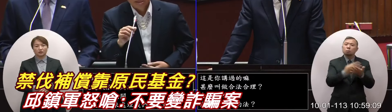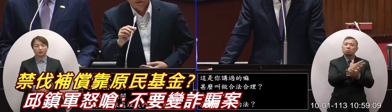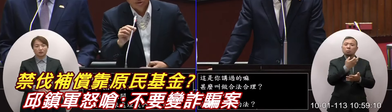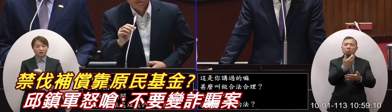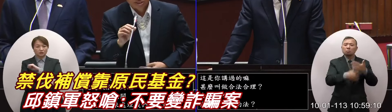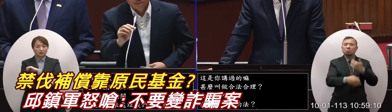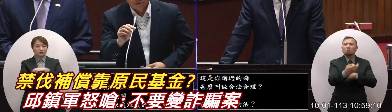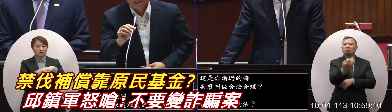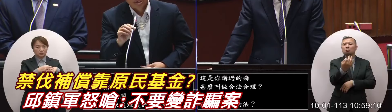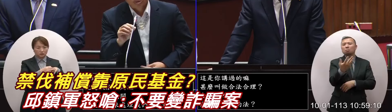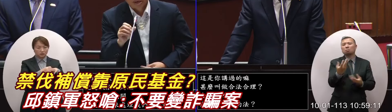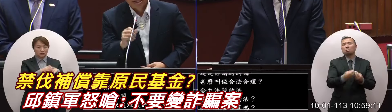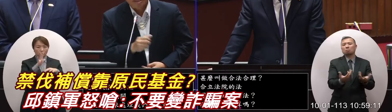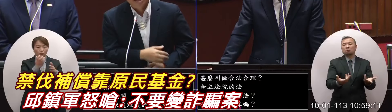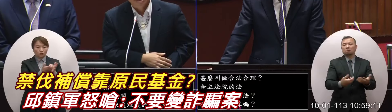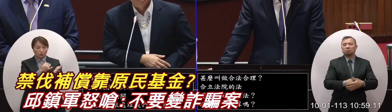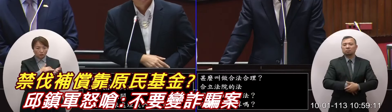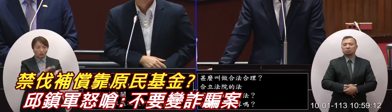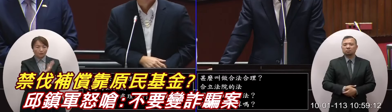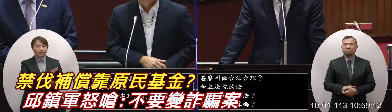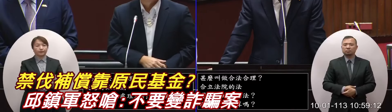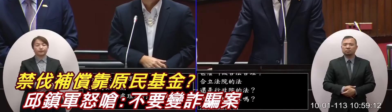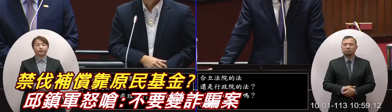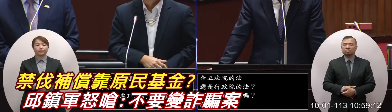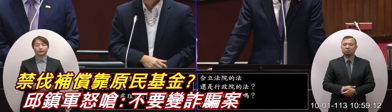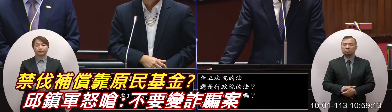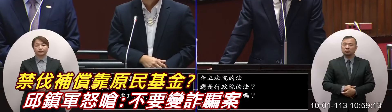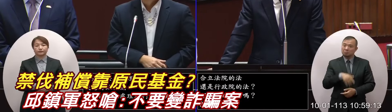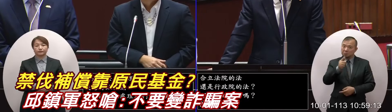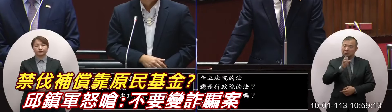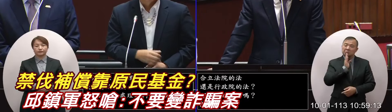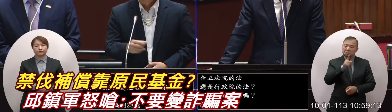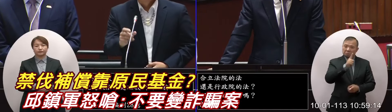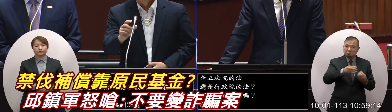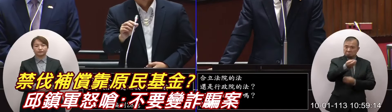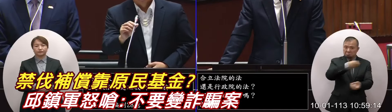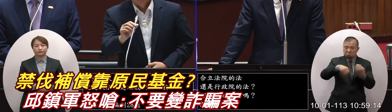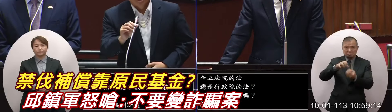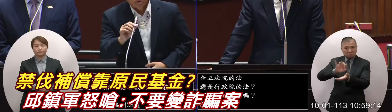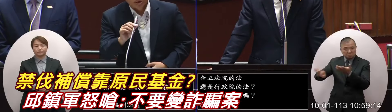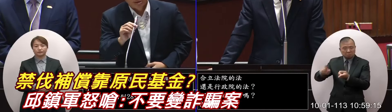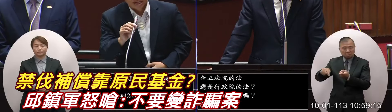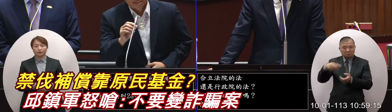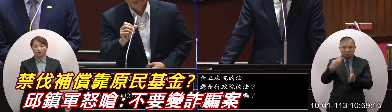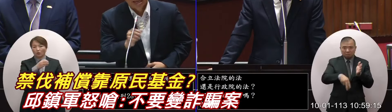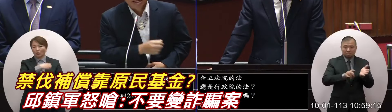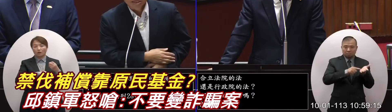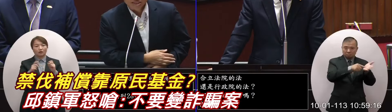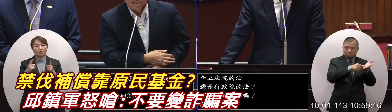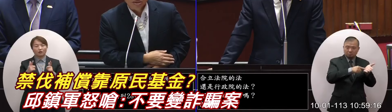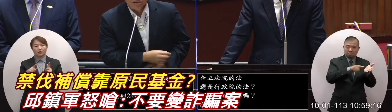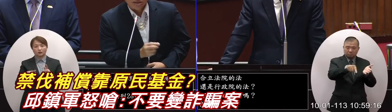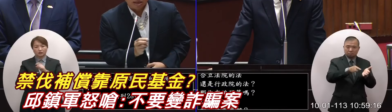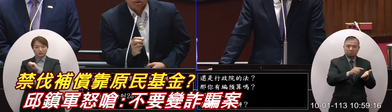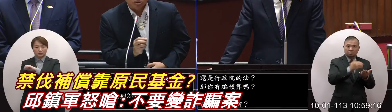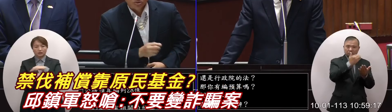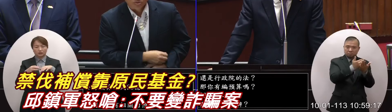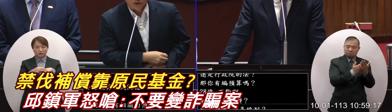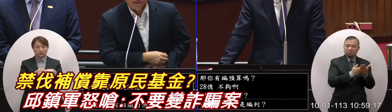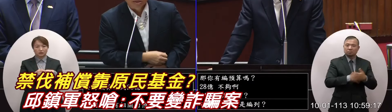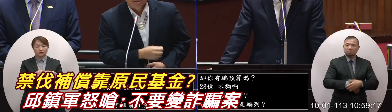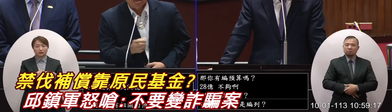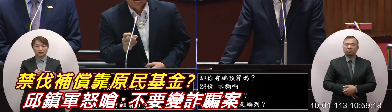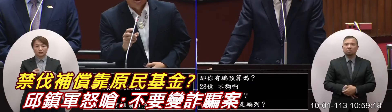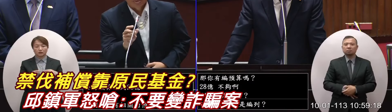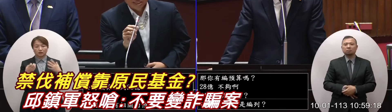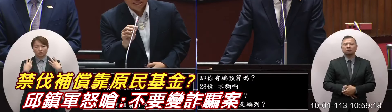金有相关的预算，是。 你是挪用还是编列？ 不是挪用，它是在基金 基金